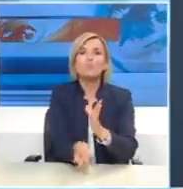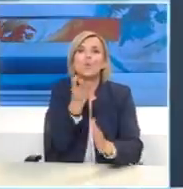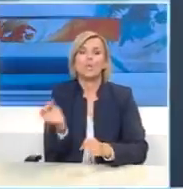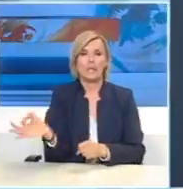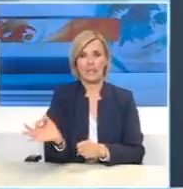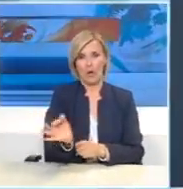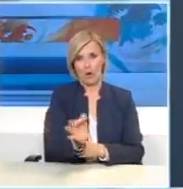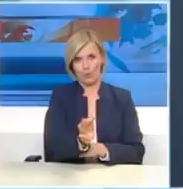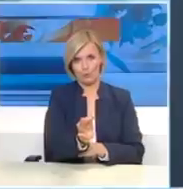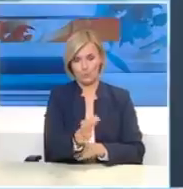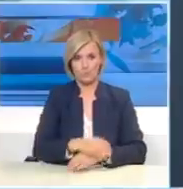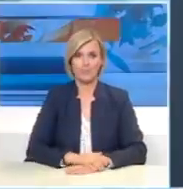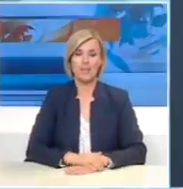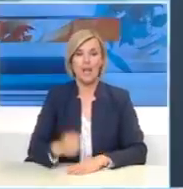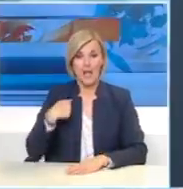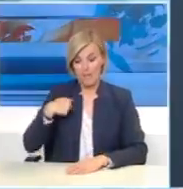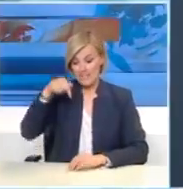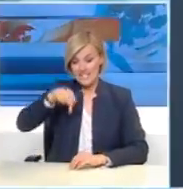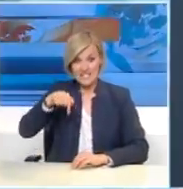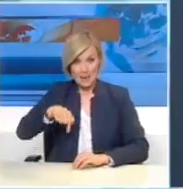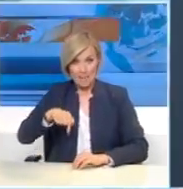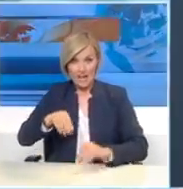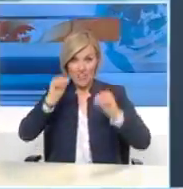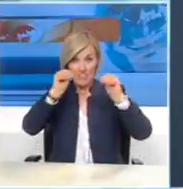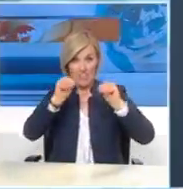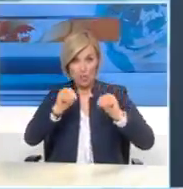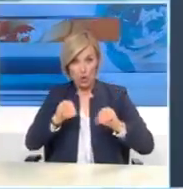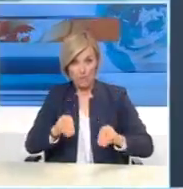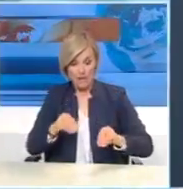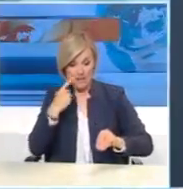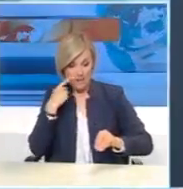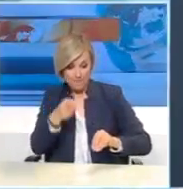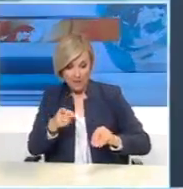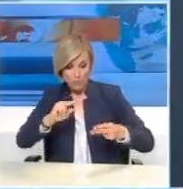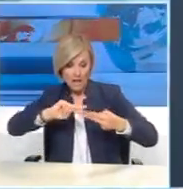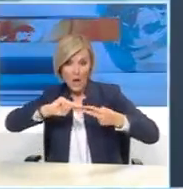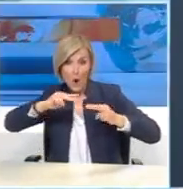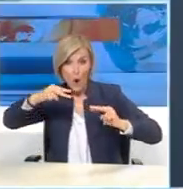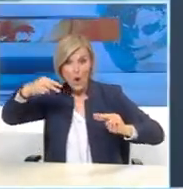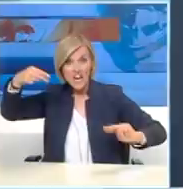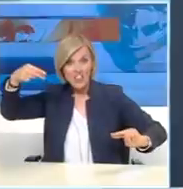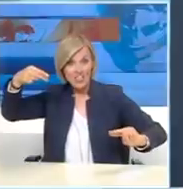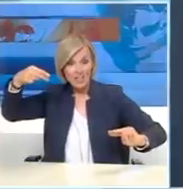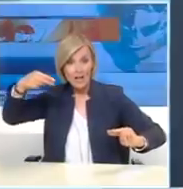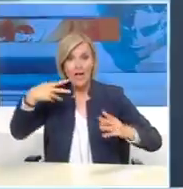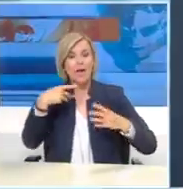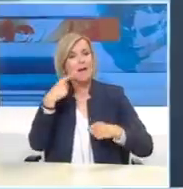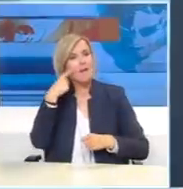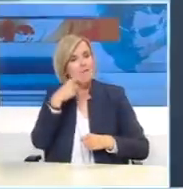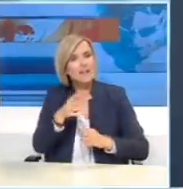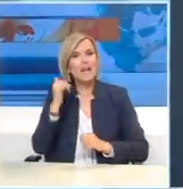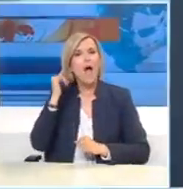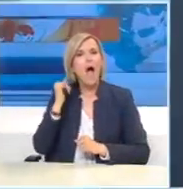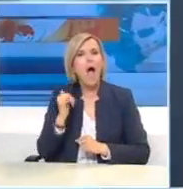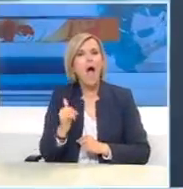σημερινά δεδομένα, η ανάλυση της συνολικής δομής του ιού, το ολικό γονιδίωμα όπως λέγεται, δείχνει σχετικά ένα βραδύ